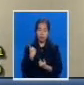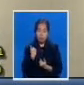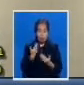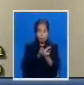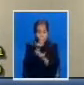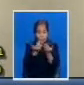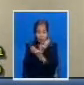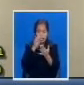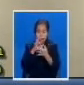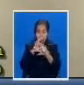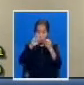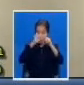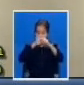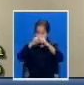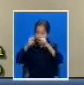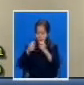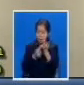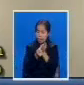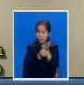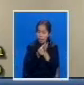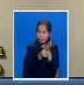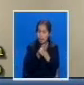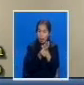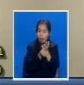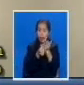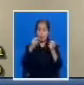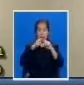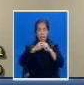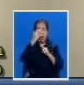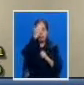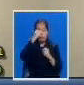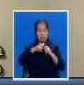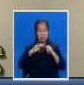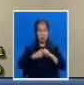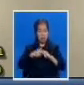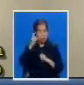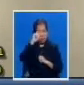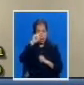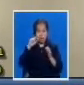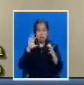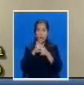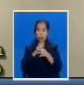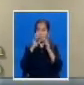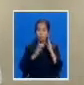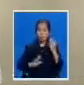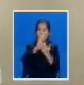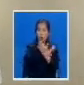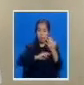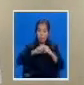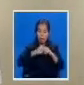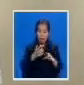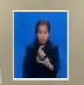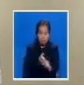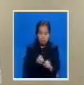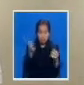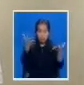ไขปัญหาสำคัญของพี่น้องประชาชนที่ผมถือว่าประสบกับปัญหาหนักที่สุดก็คือประชาชนที่มีปัญหาเรื่องที่ทำกินค